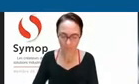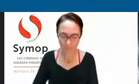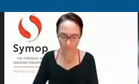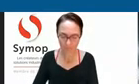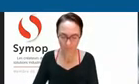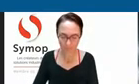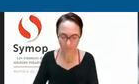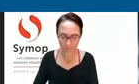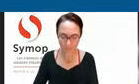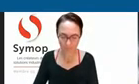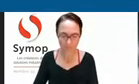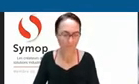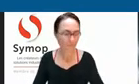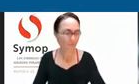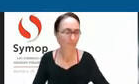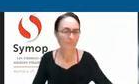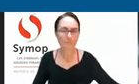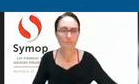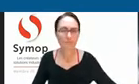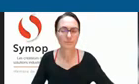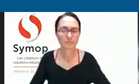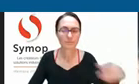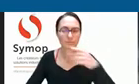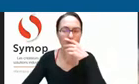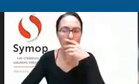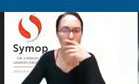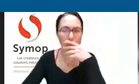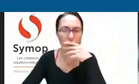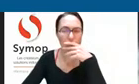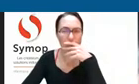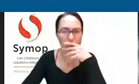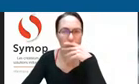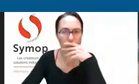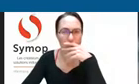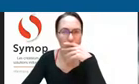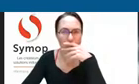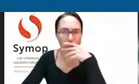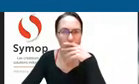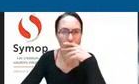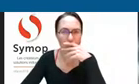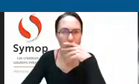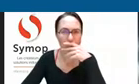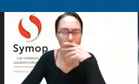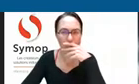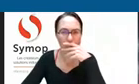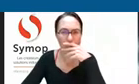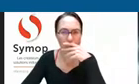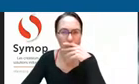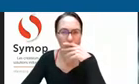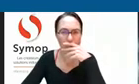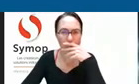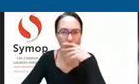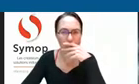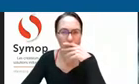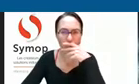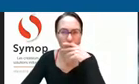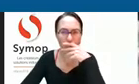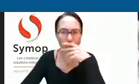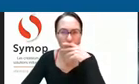dire que l'avantage de la réalité augmentée, c'est comme la tablette de tout à l'heure hein, pour faire la tournée, qu'est-ce que ça rajoute? Ça rajoute que